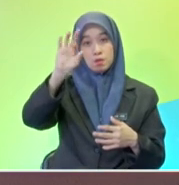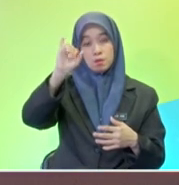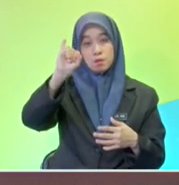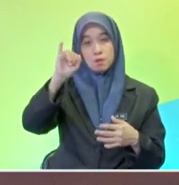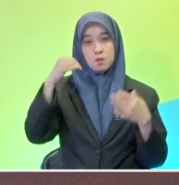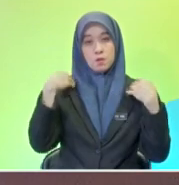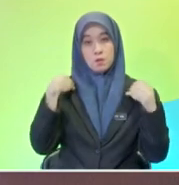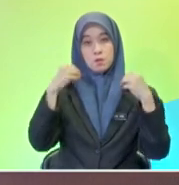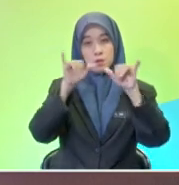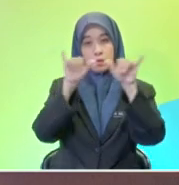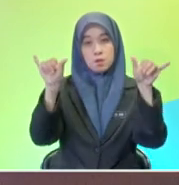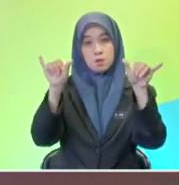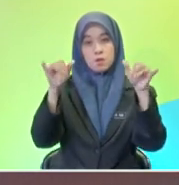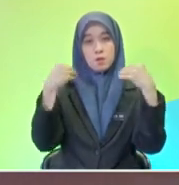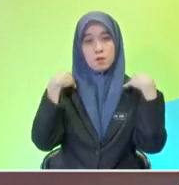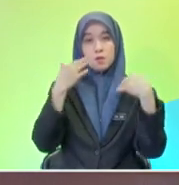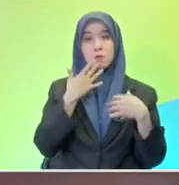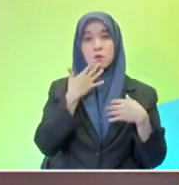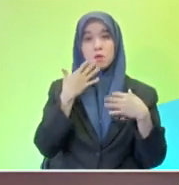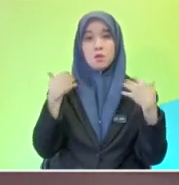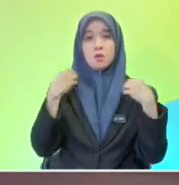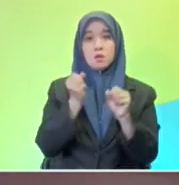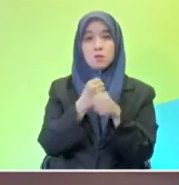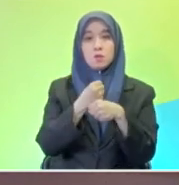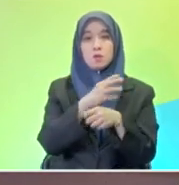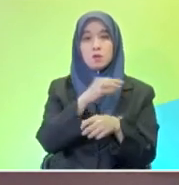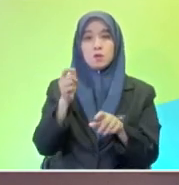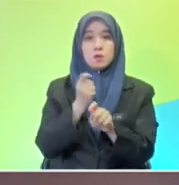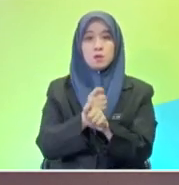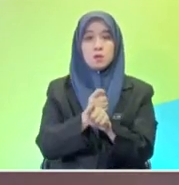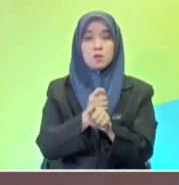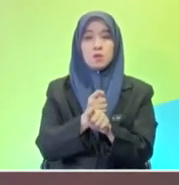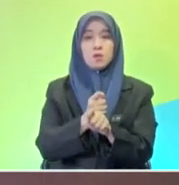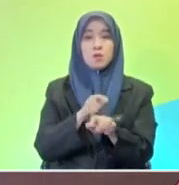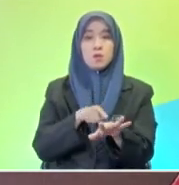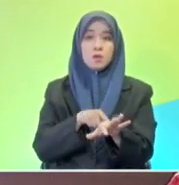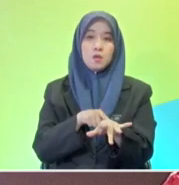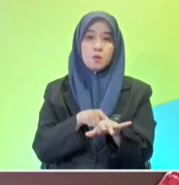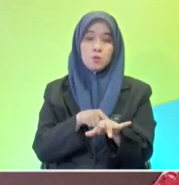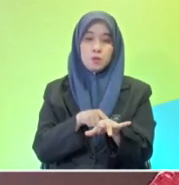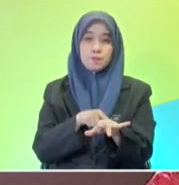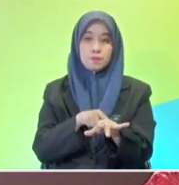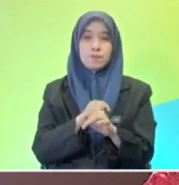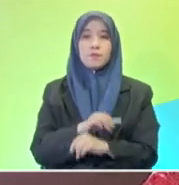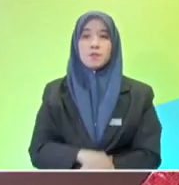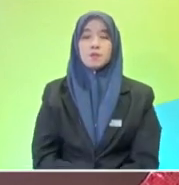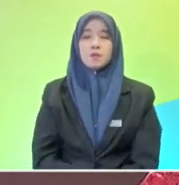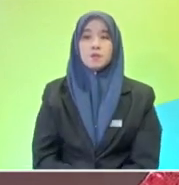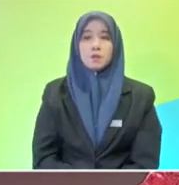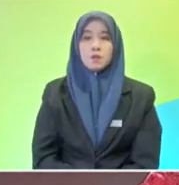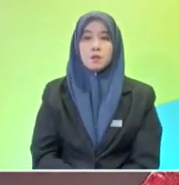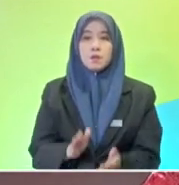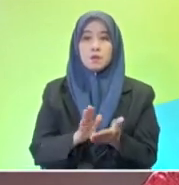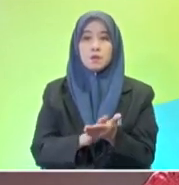saiz ada warna ya Ada bentuk dan juga ada tekst ada tekstur daun tu permukaan daun